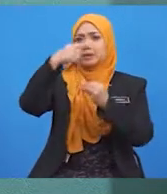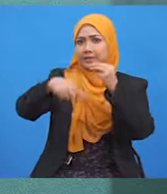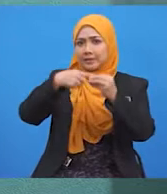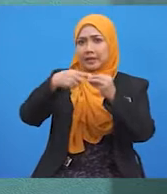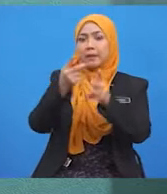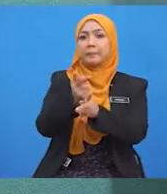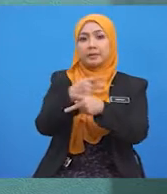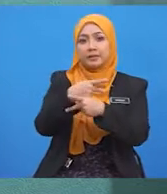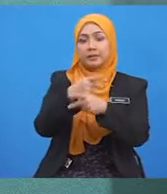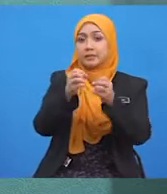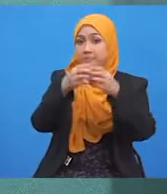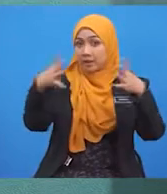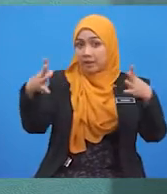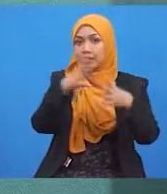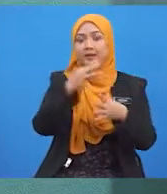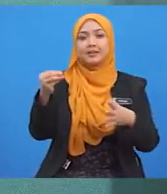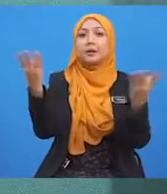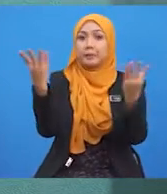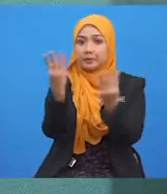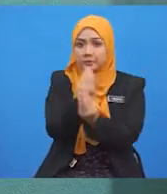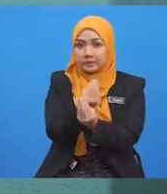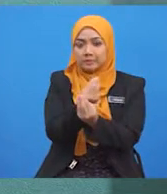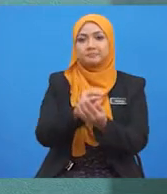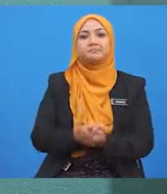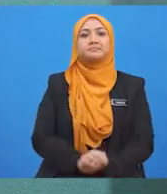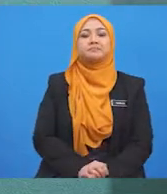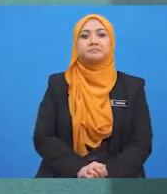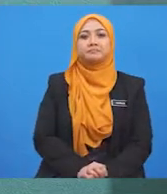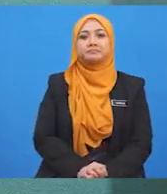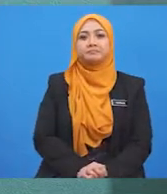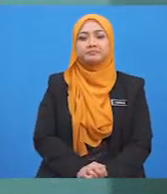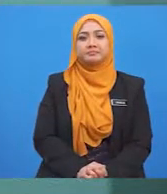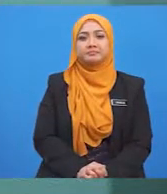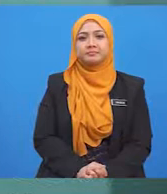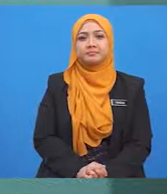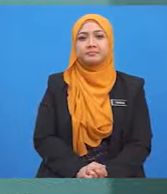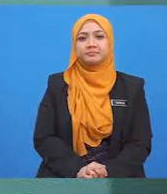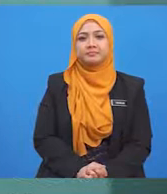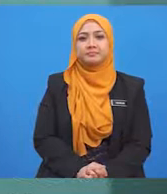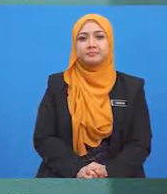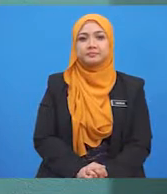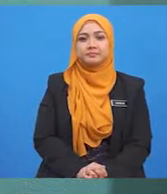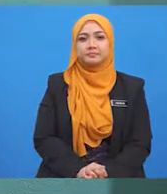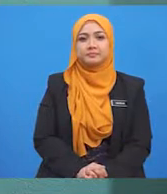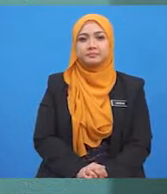fungsikan satu cara untuk membetulkan bentuk bola pingpong ini